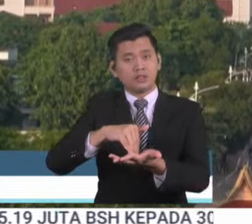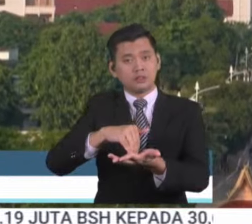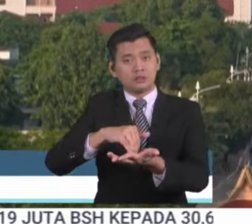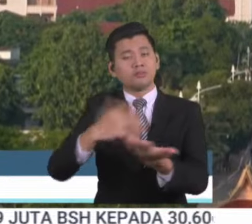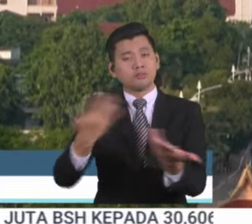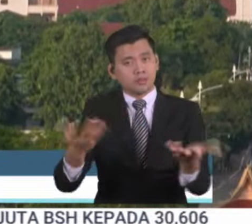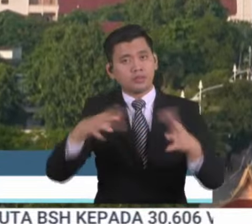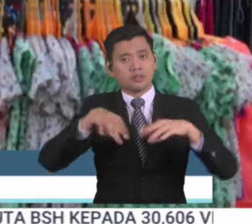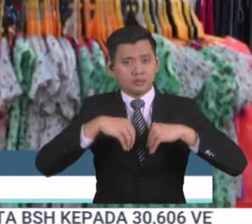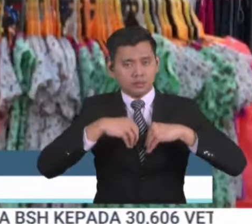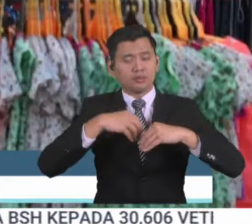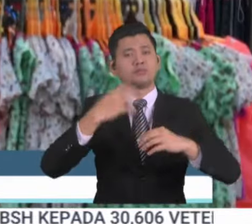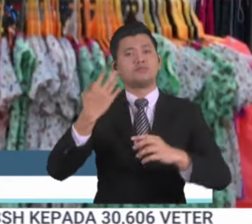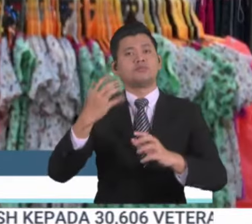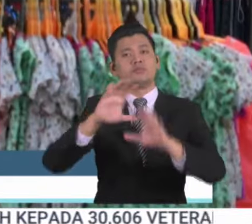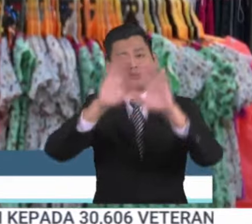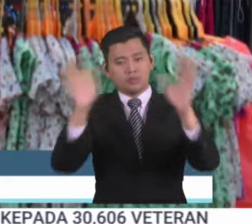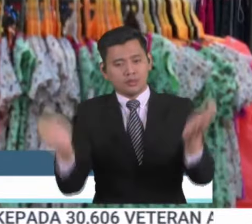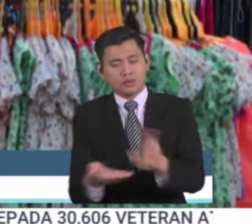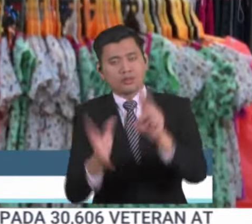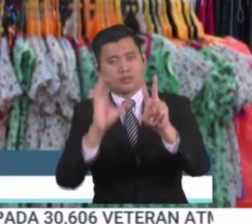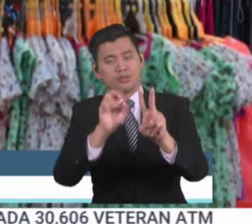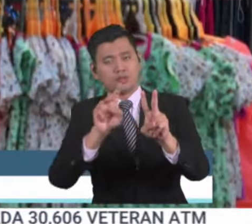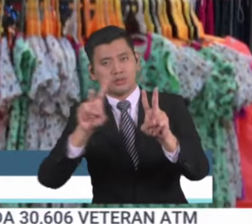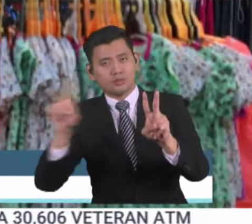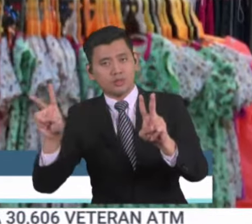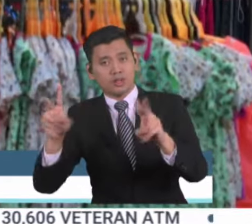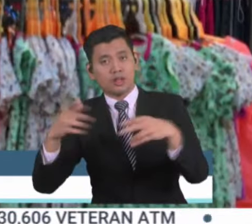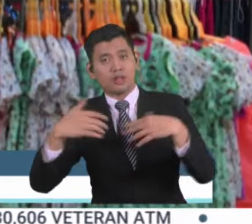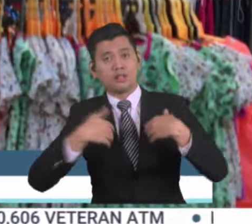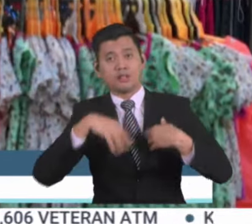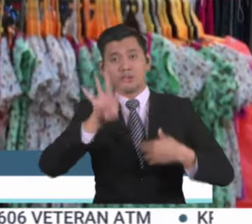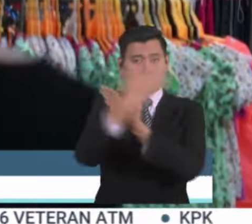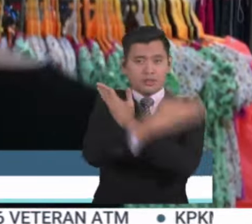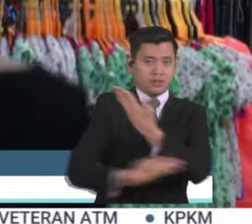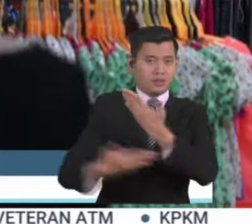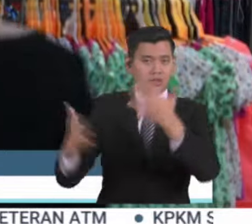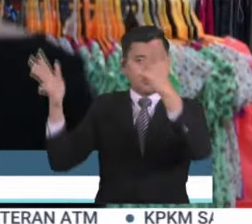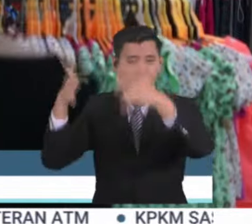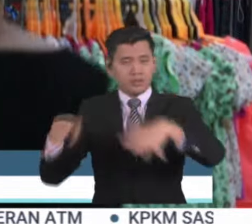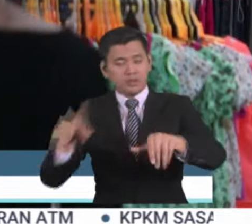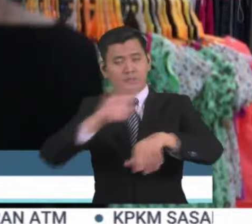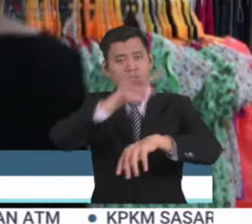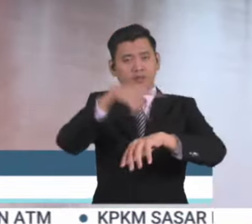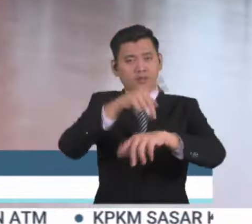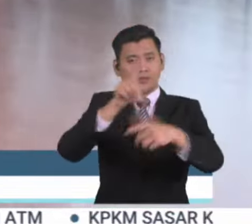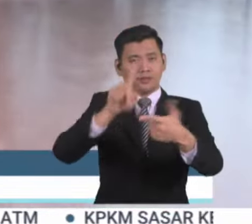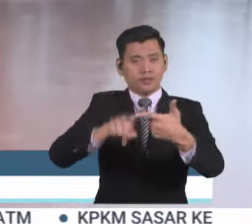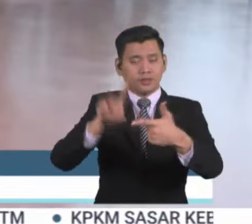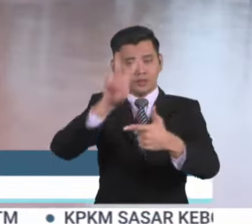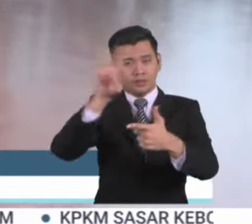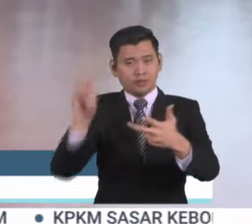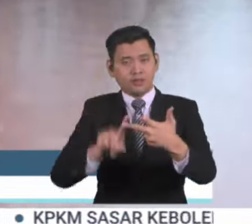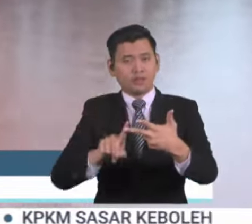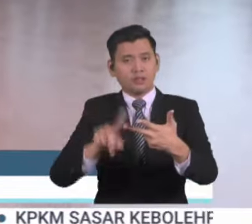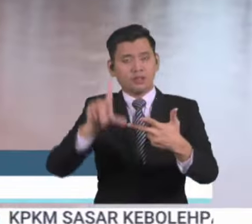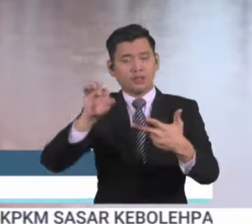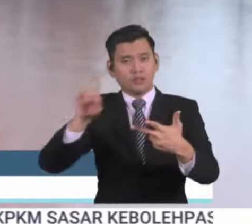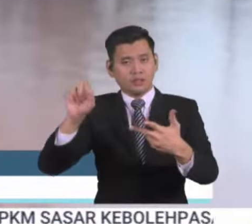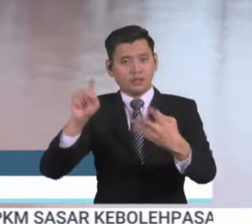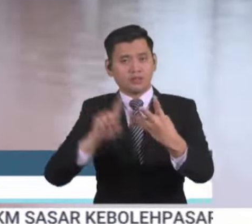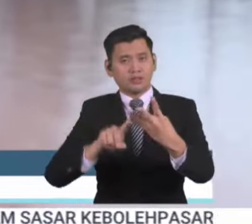Dame Global Adaptation Initiative 2024 menyatakan 4 negara ASEAN iaitu Filipina, Vietnam, Laos dan